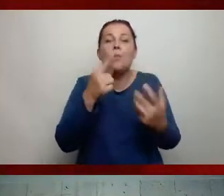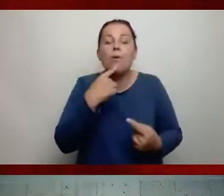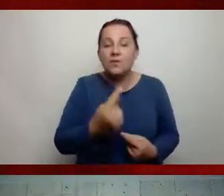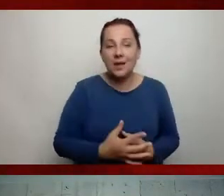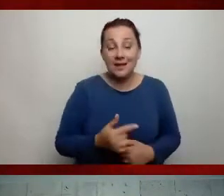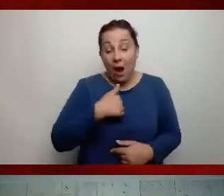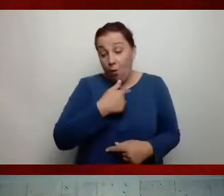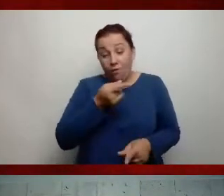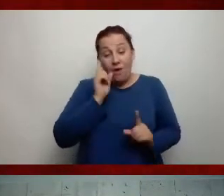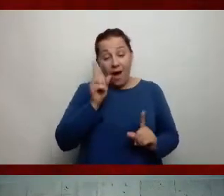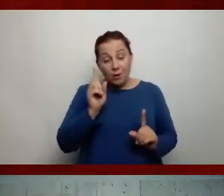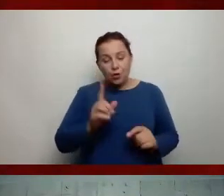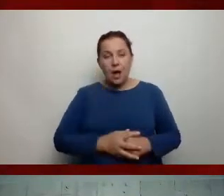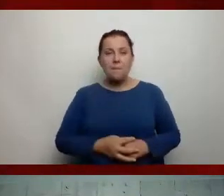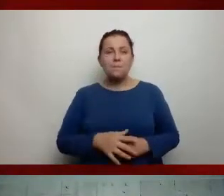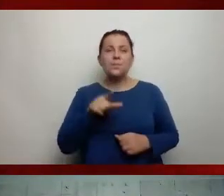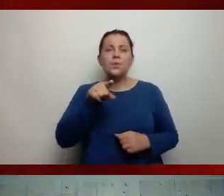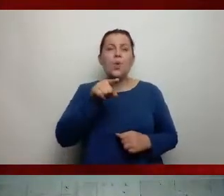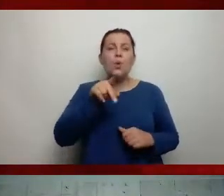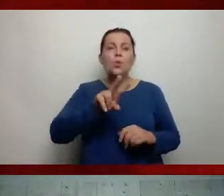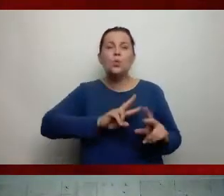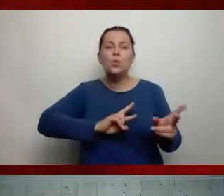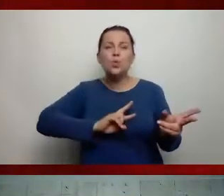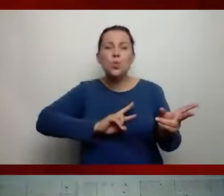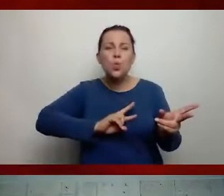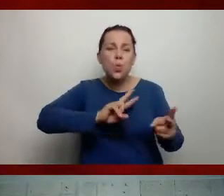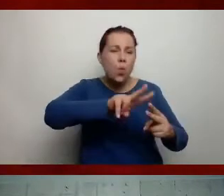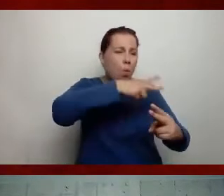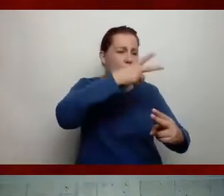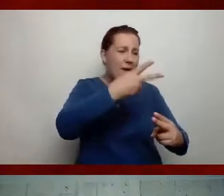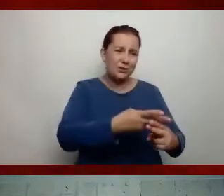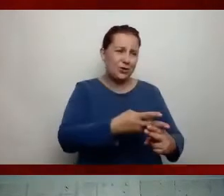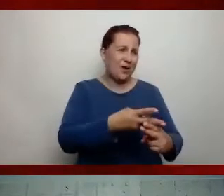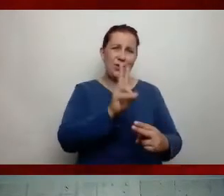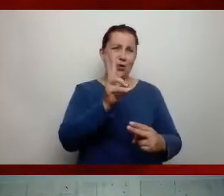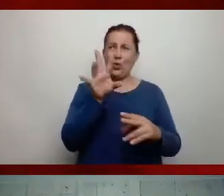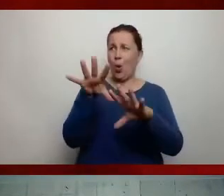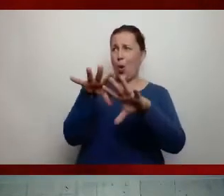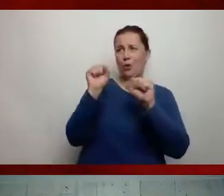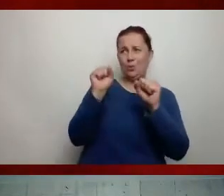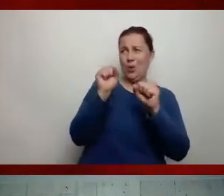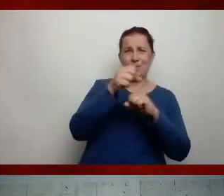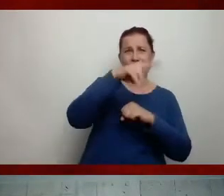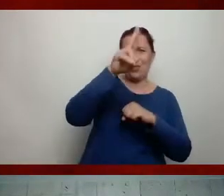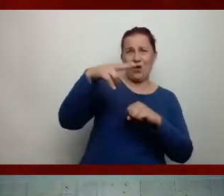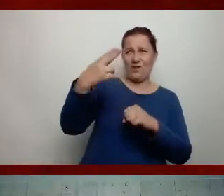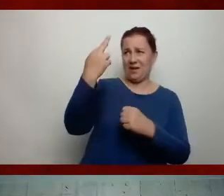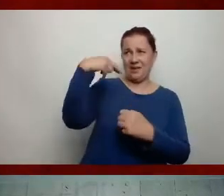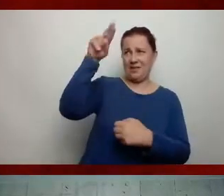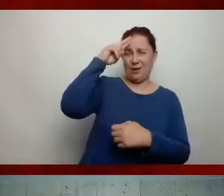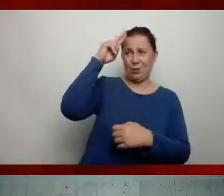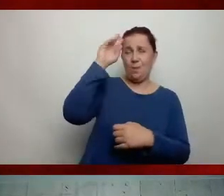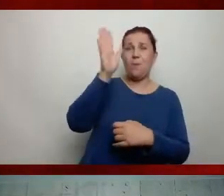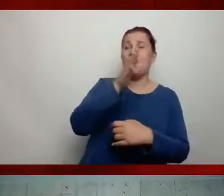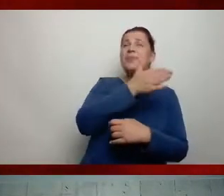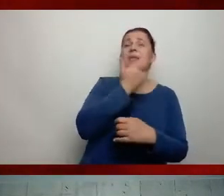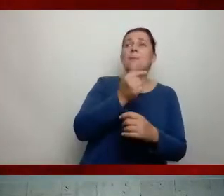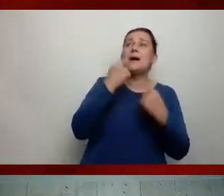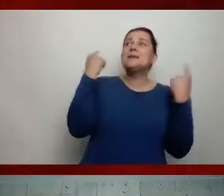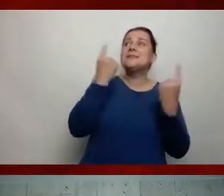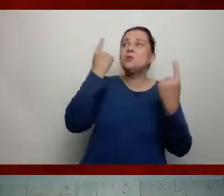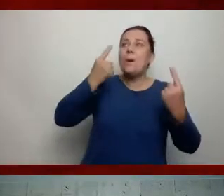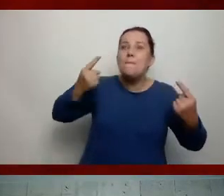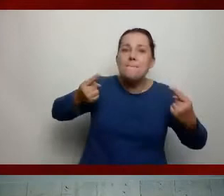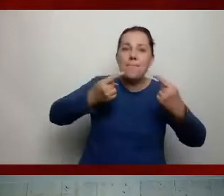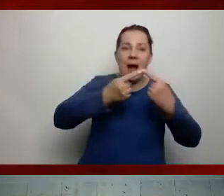mnie takie tłumaczenie staje się absolutnie niezrozumiałe dla odbiorcy, zwłaszcza norweskiego, który nie ma odpowiedniego kontekstu.